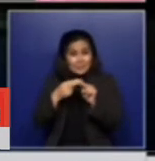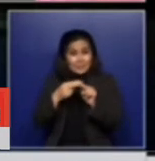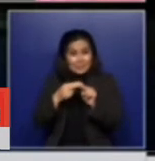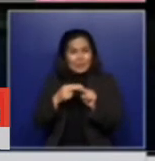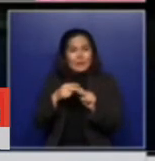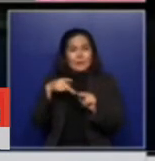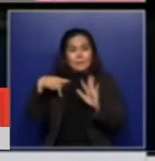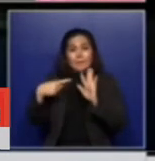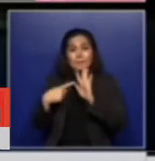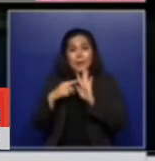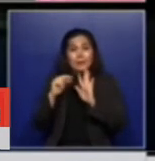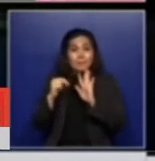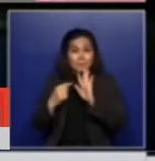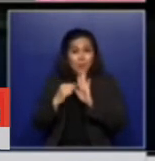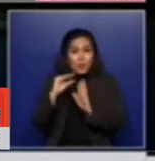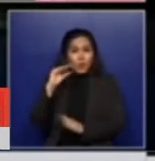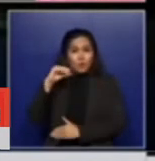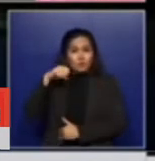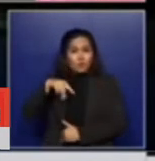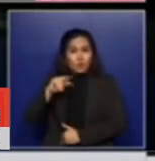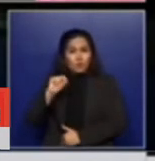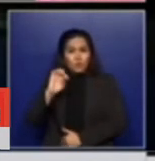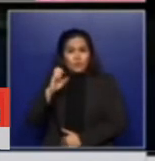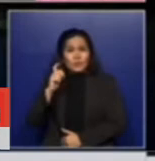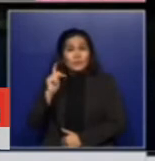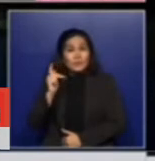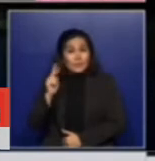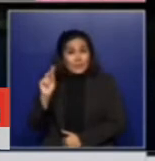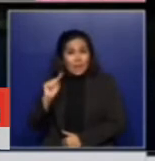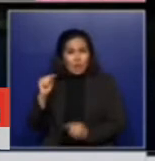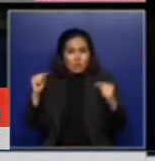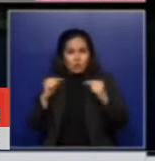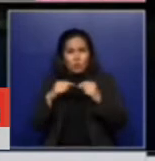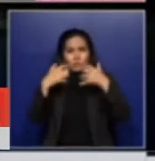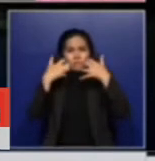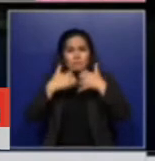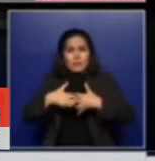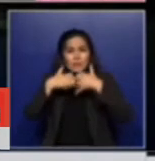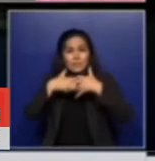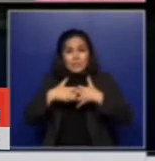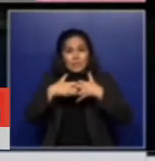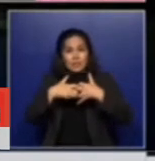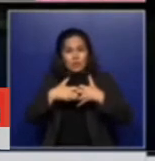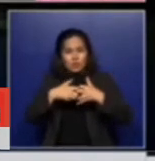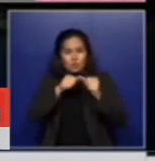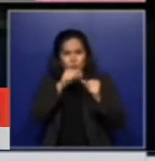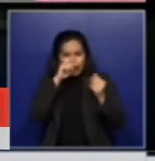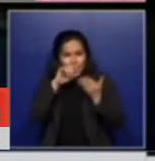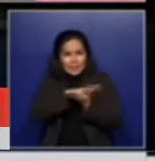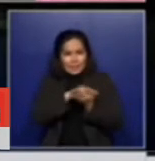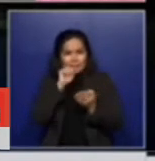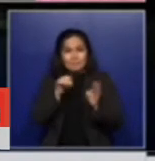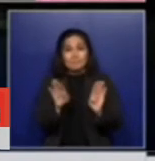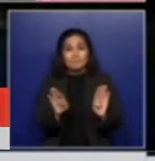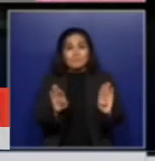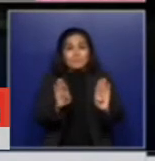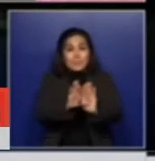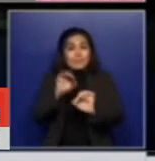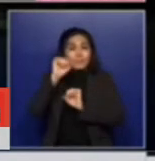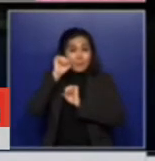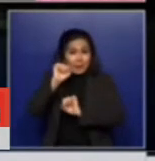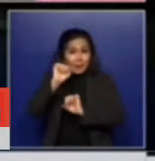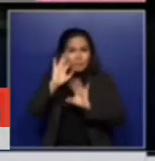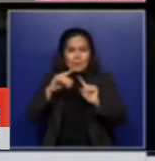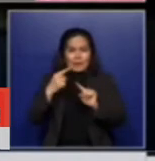าศเตรียมปิดโรงงานผลิตเครื่องใช้ไฟฟ้าขนาดใหญ่ในไทยครับในช่วงประมาณเดือนกันยาย